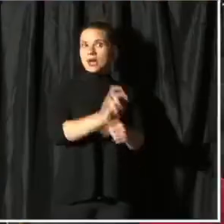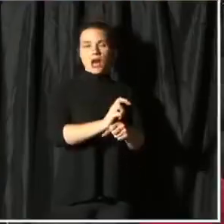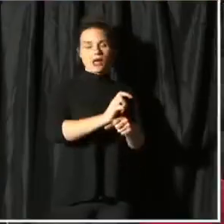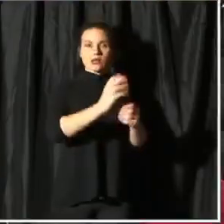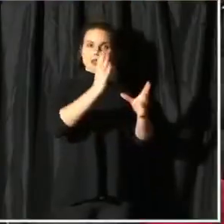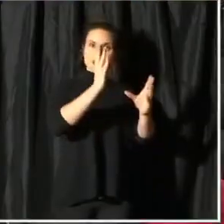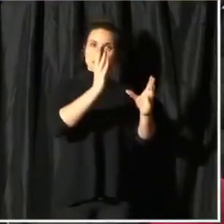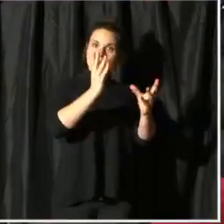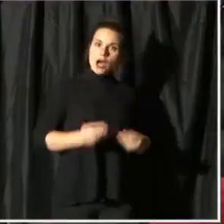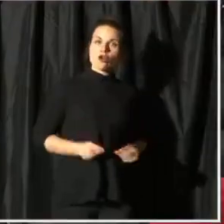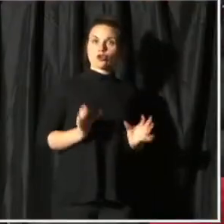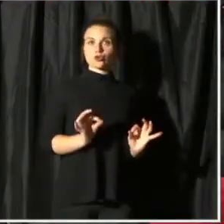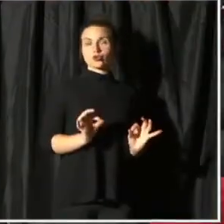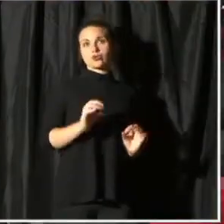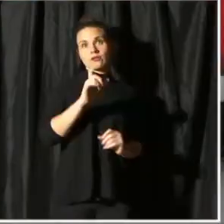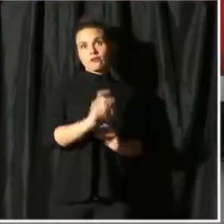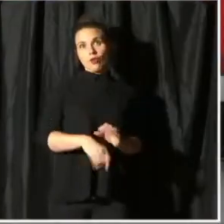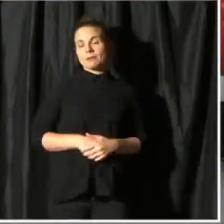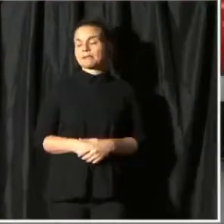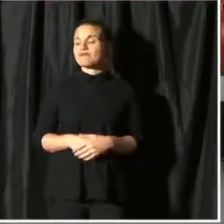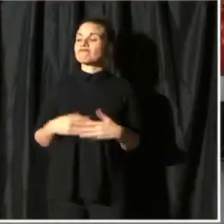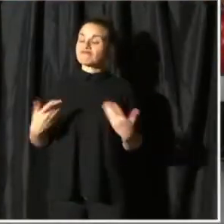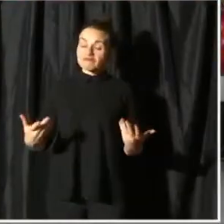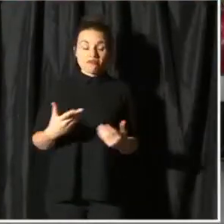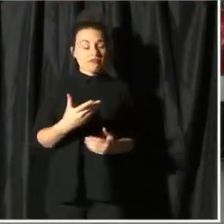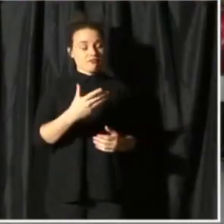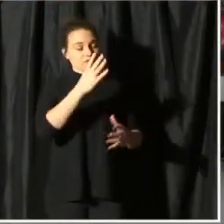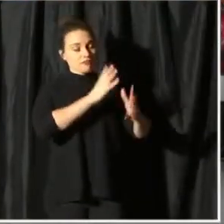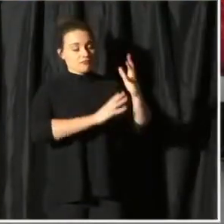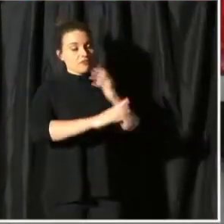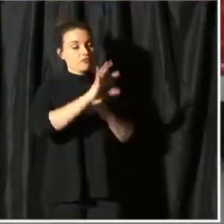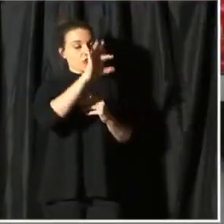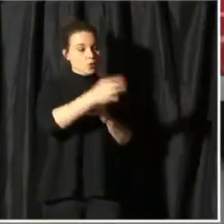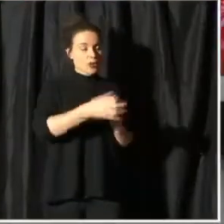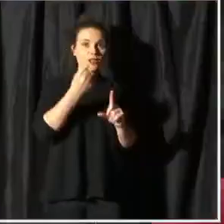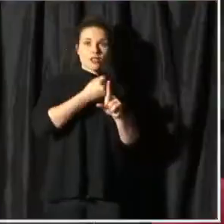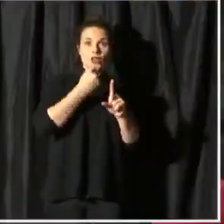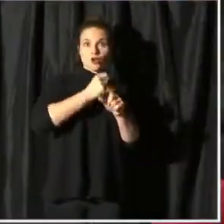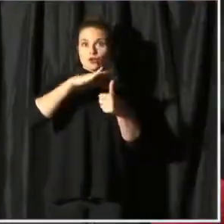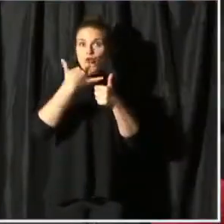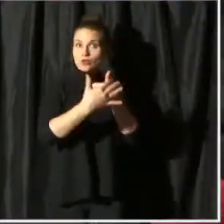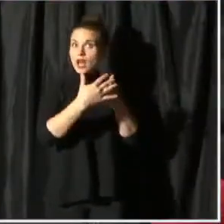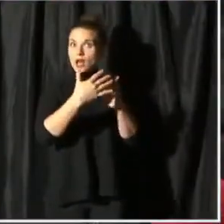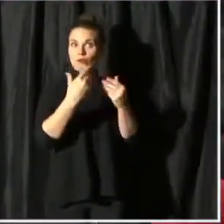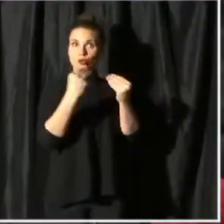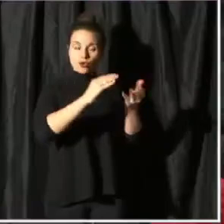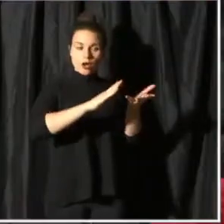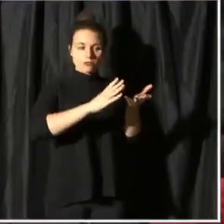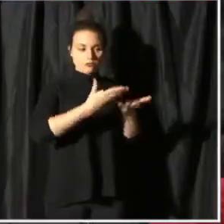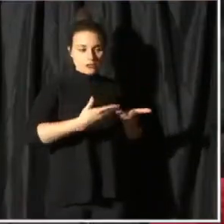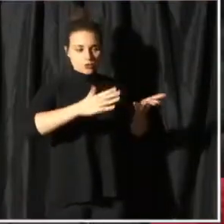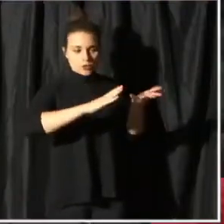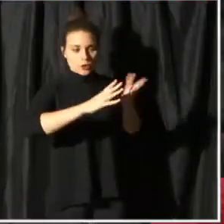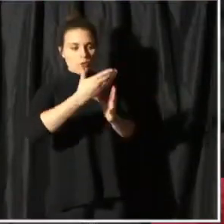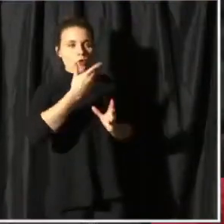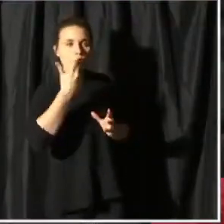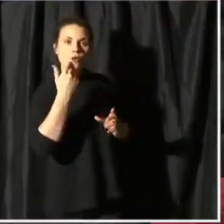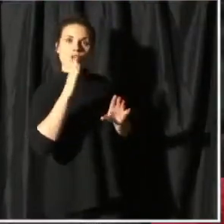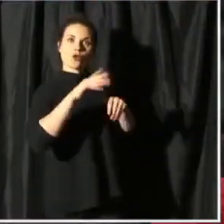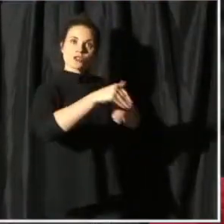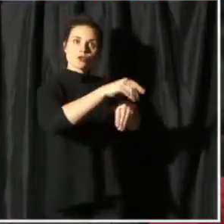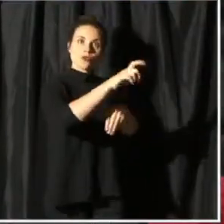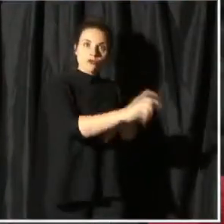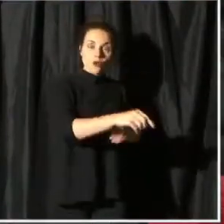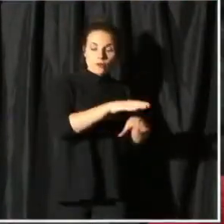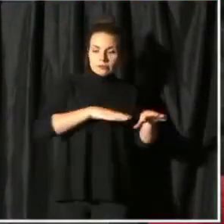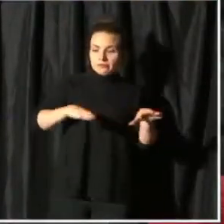tentant dans ces conditions les luttes sociales vont être nécessaires et indispensables pour améliorer les choses mais évidemment on pourra pas faire l'impasse sur les luttes